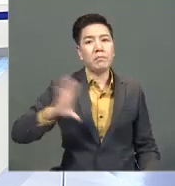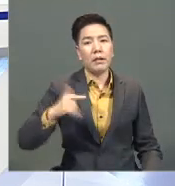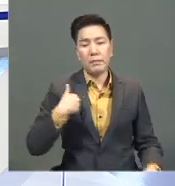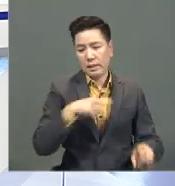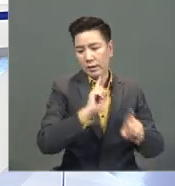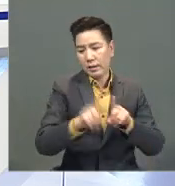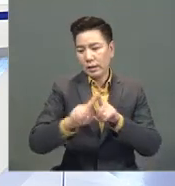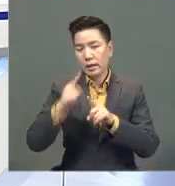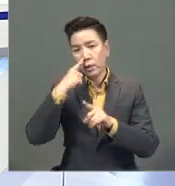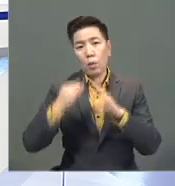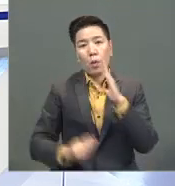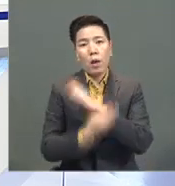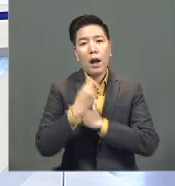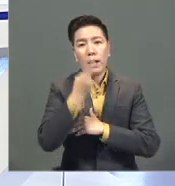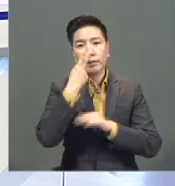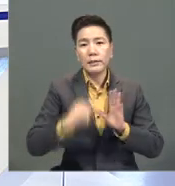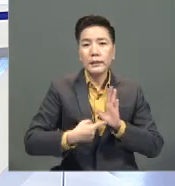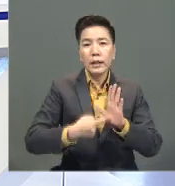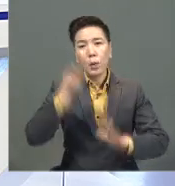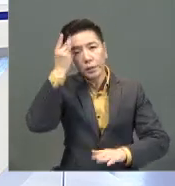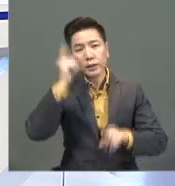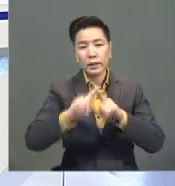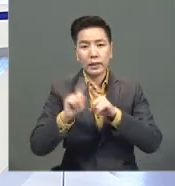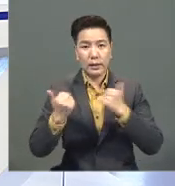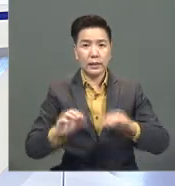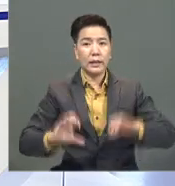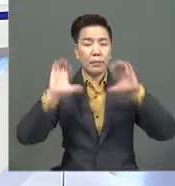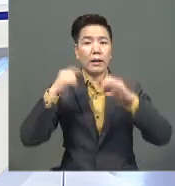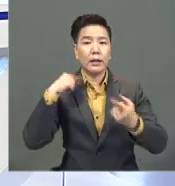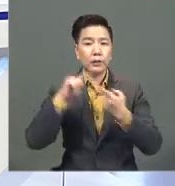ลายพื้นที่ที่เปิดโอกาสให้แสดงความคิดเห็นซึ่งรัฐบาลเองก็พร้อมที่จะรับฟัง